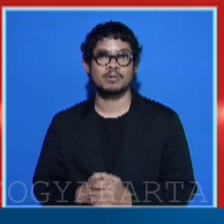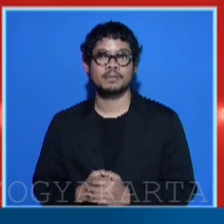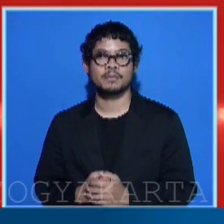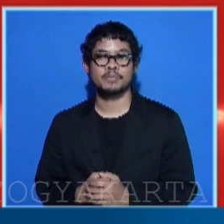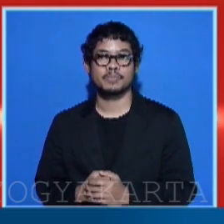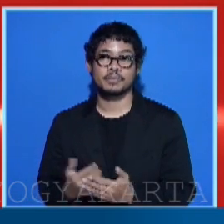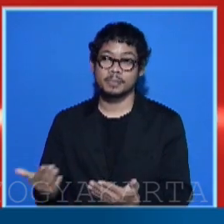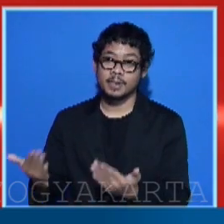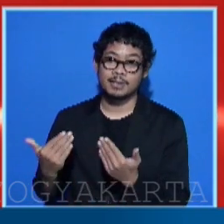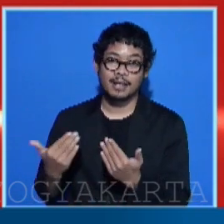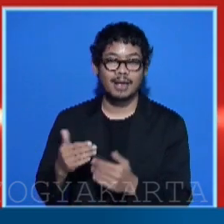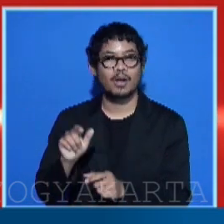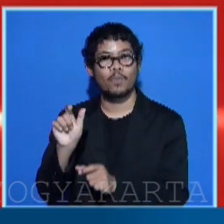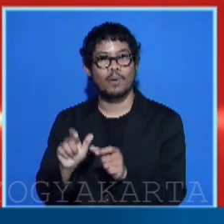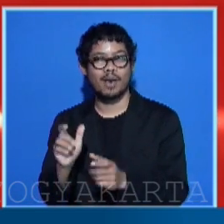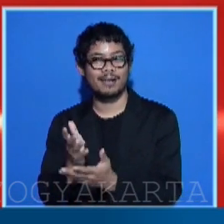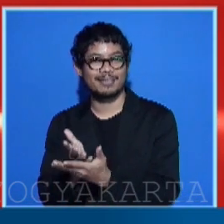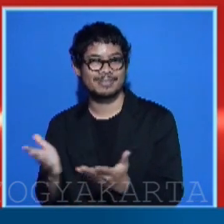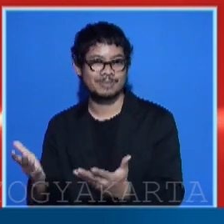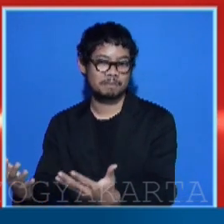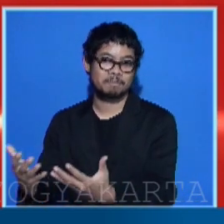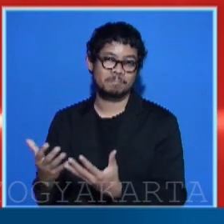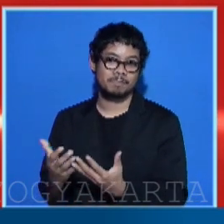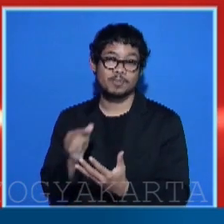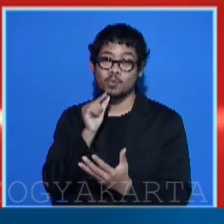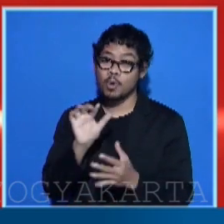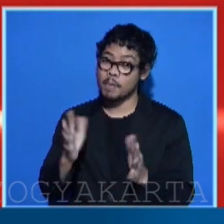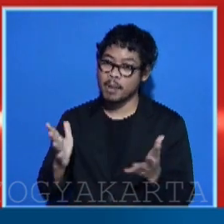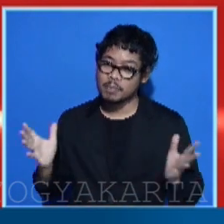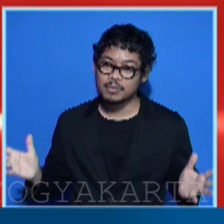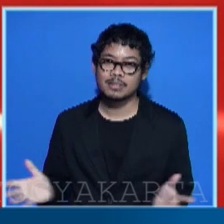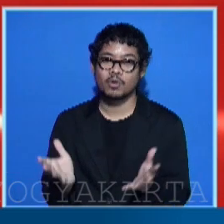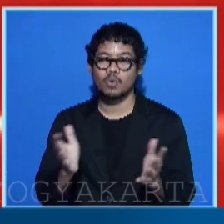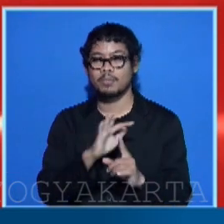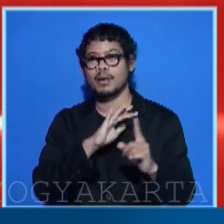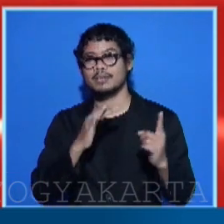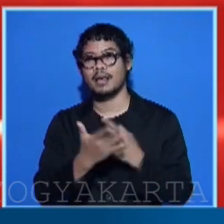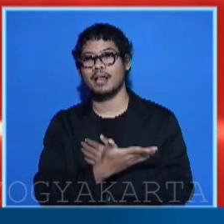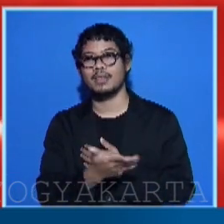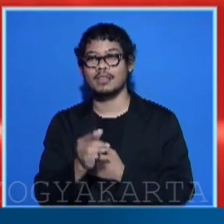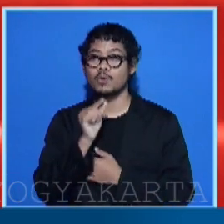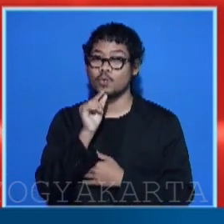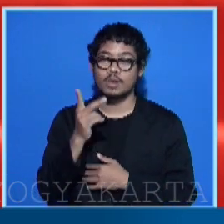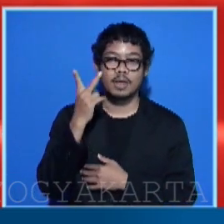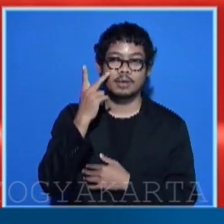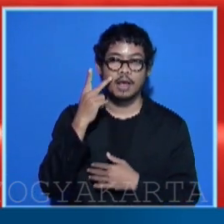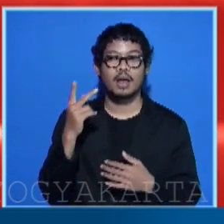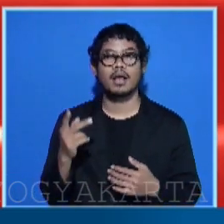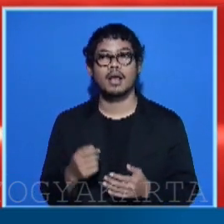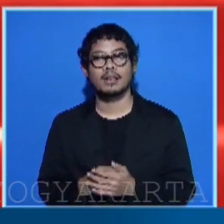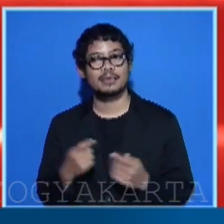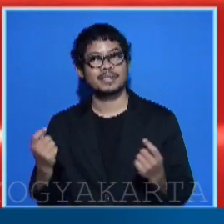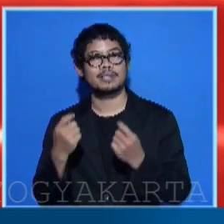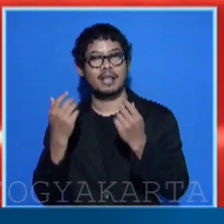serta memberdayakan jaga warga untuk menjaga pesta demokrasi